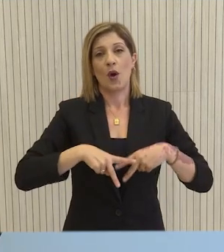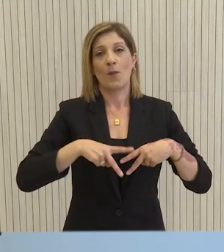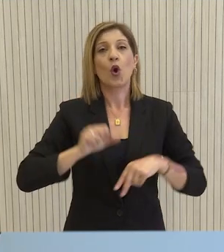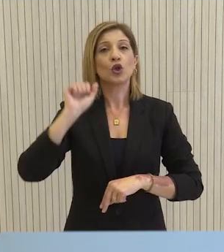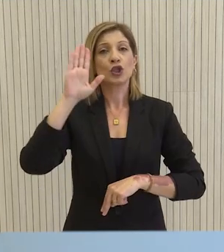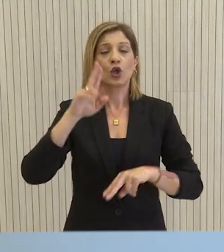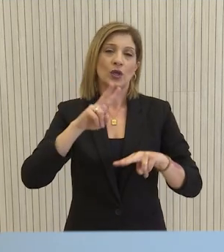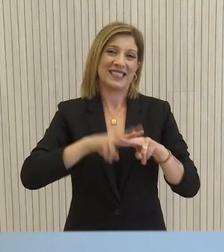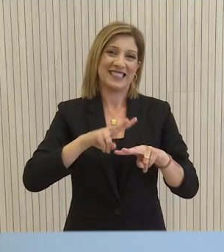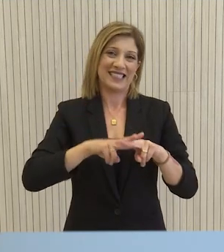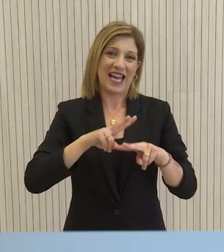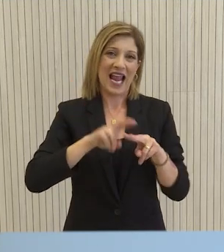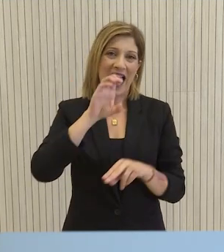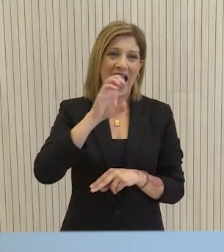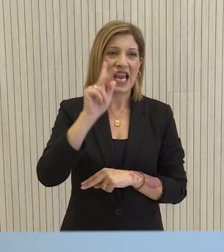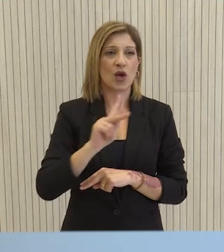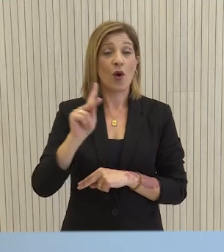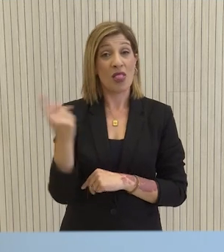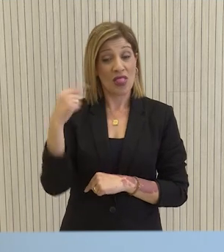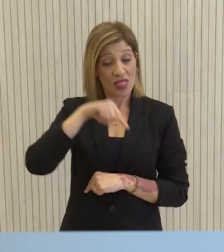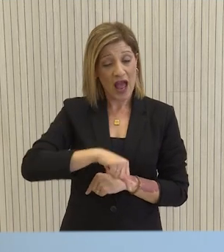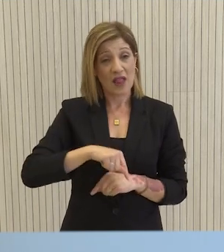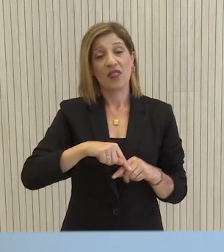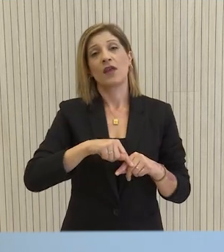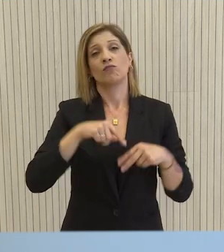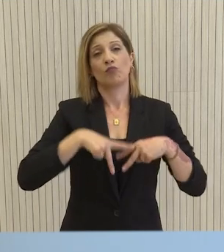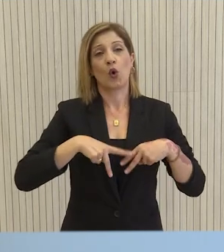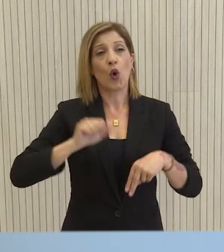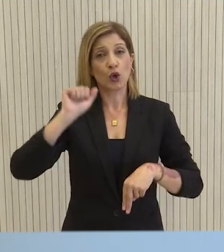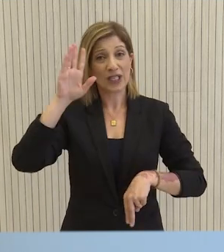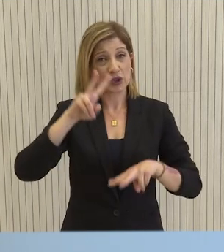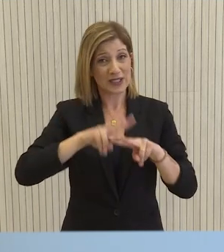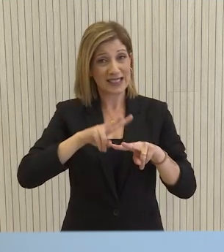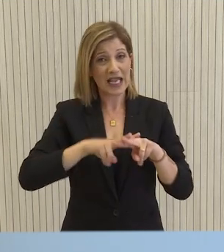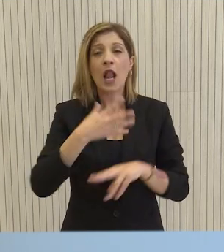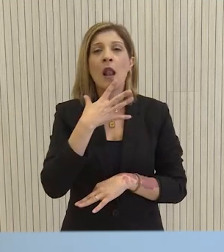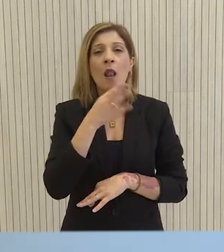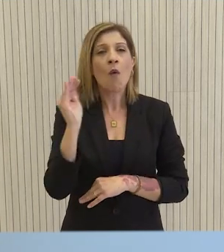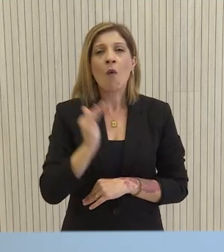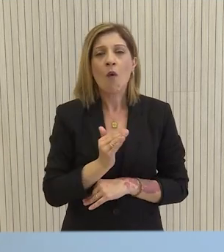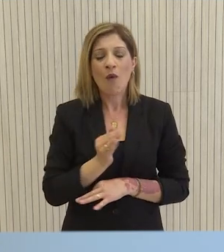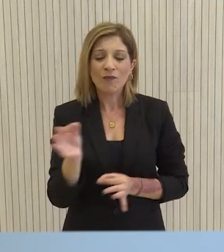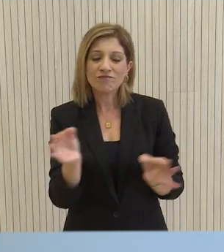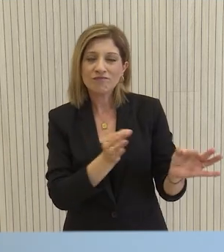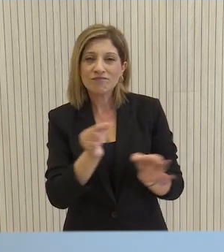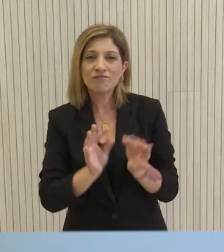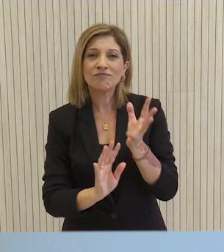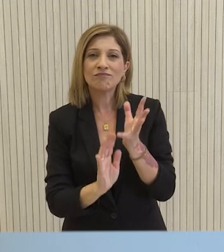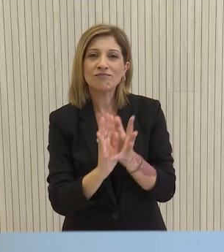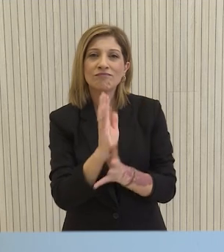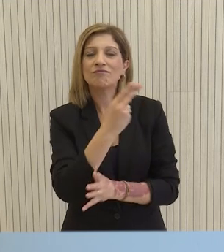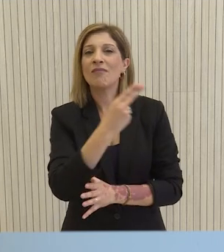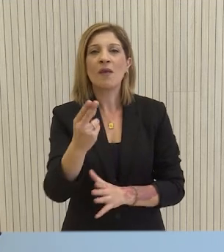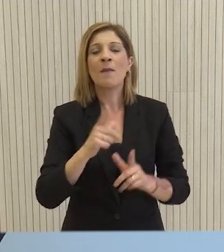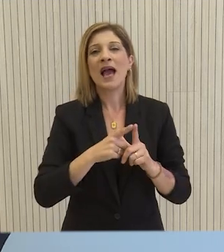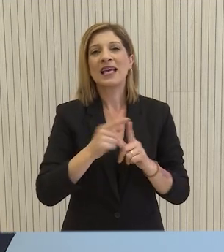του Ισραήλ, Ελί Κοέν. Η επίσκεψη του Ισραηλινού Υπουργού Εξωτερικών σχετίζεται με τους σχεδιασμούς ανάπτυξης και υλοποίησης της πρωτοβουλίας